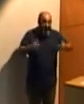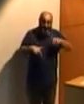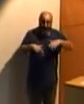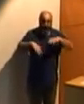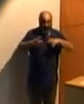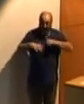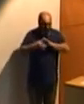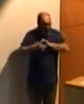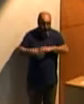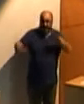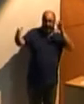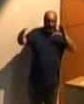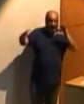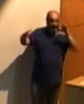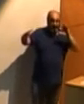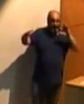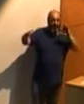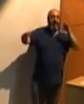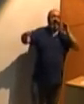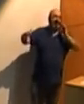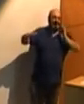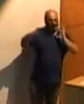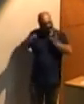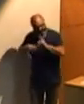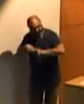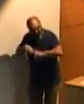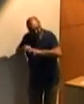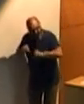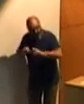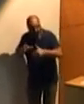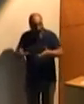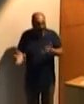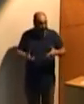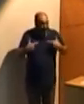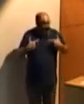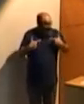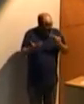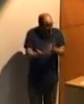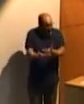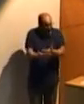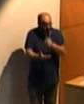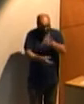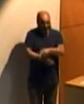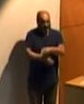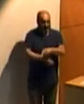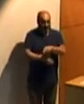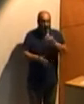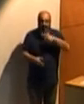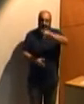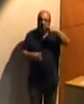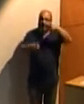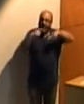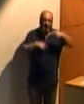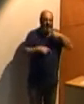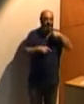relation elle se casse mais est ce qu'on est capable de les réparer c'est la vie et ça je crois qu'il serait important parce que finalement si je reviens à